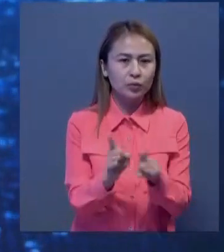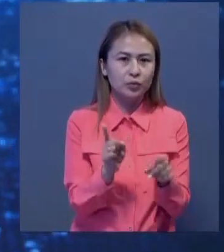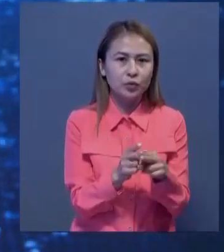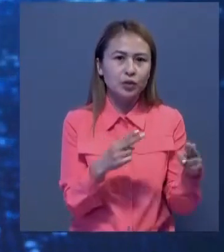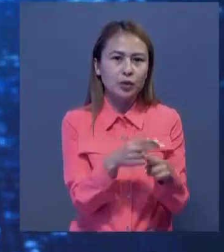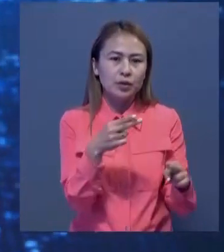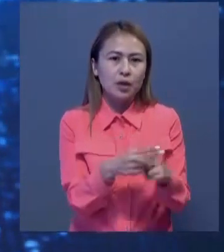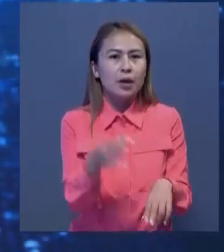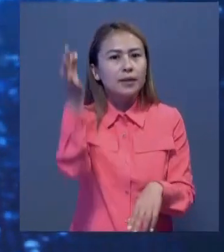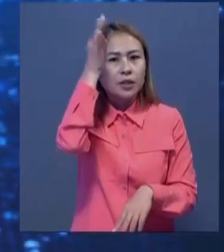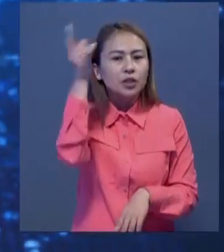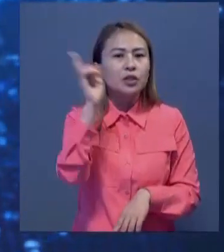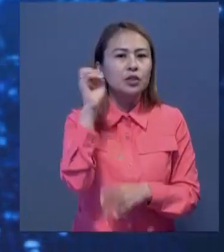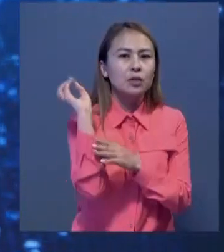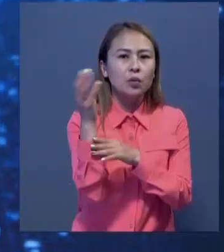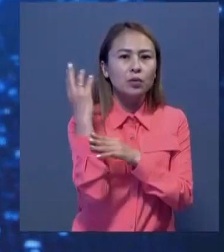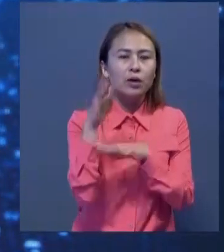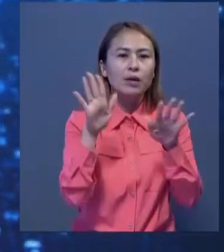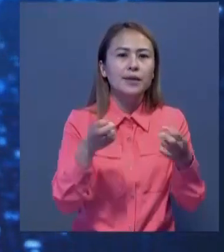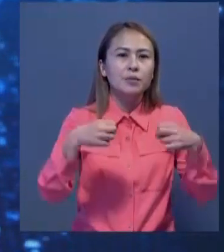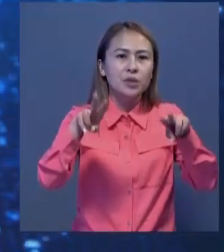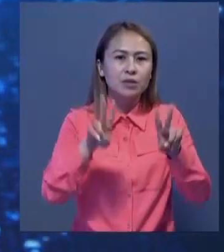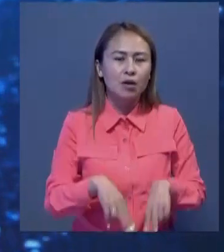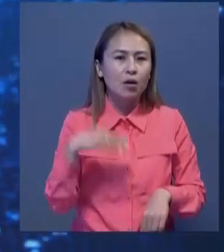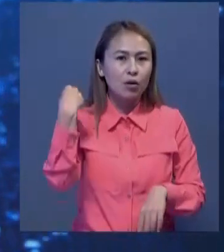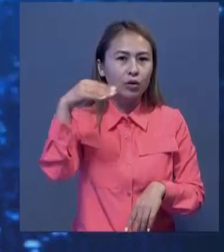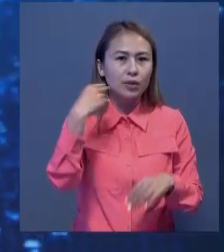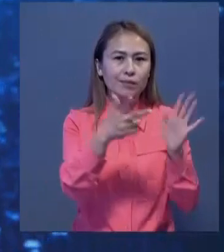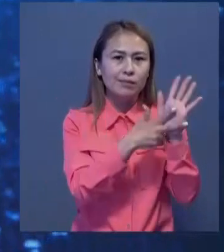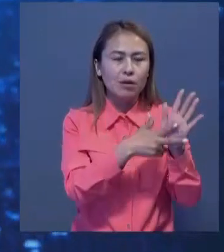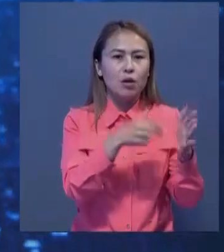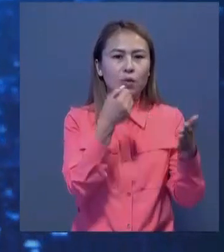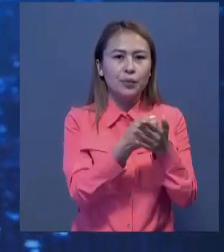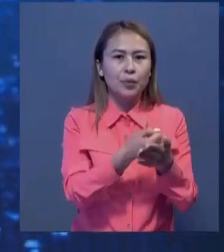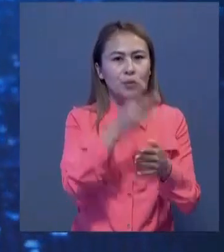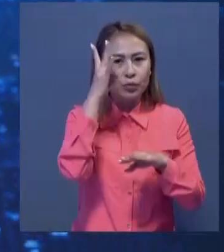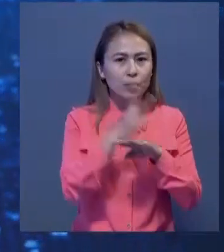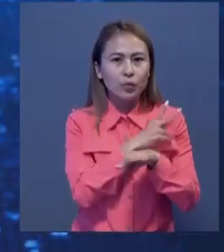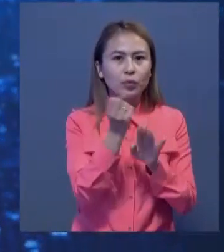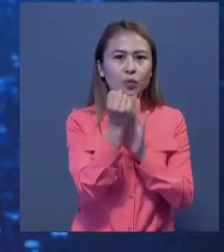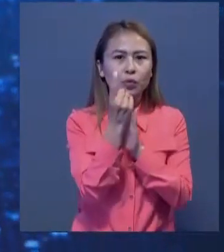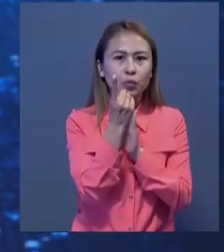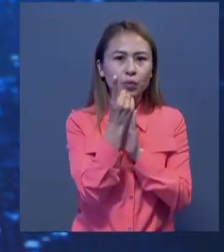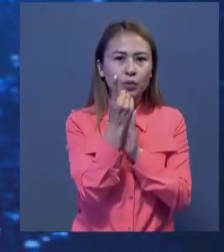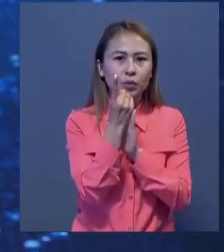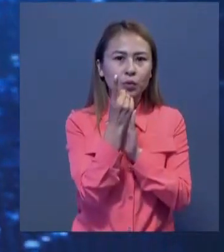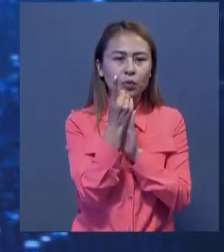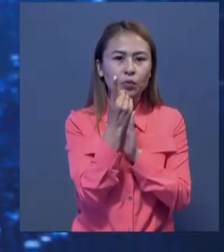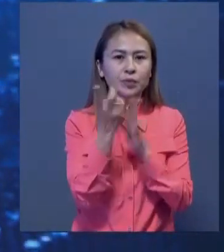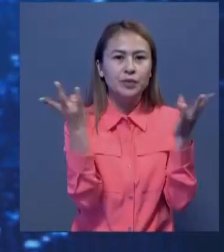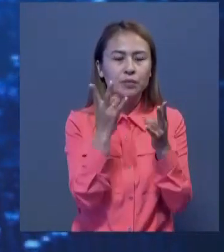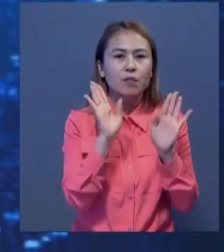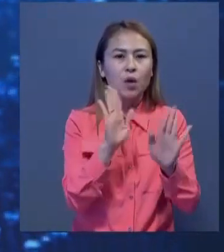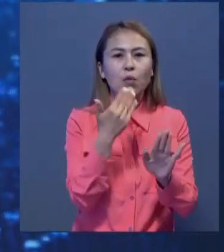бөгет жасайды дейді. Айта кетейік, жедел жәрдем көлігінің арнайы дабылды құрылысы таңғы сағат 8-ден кешкі 11-ге дейін